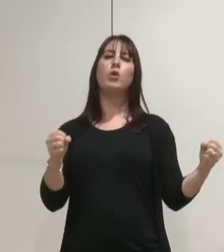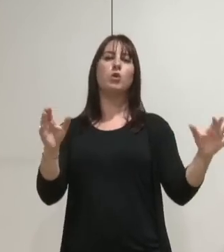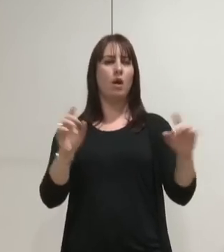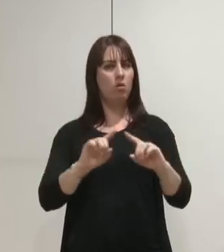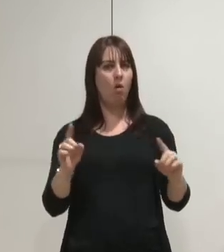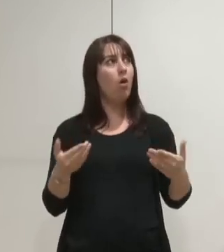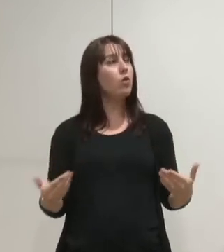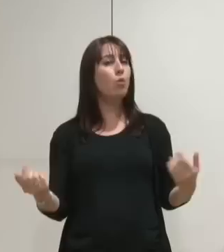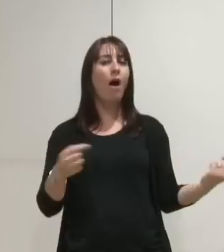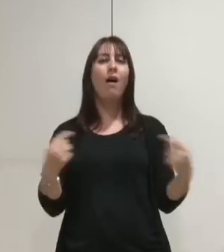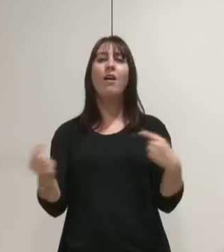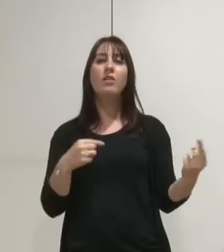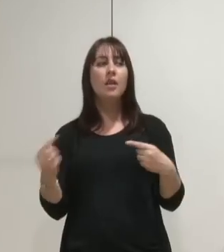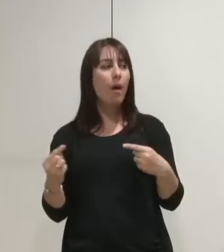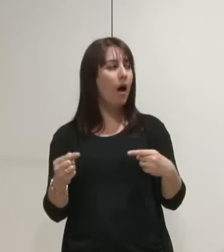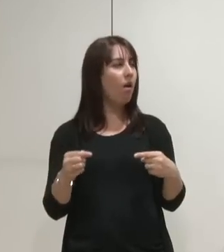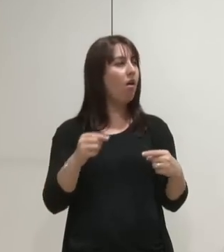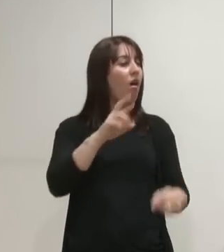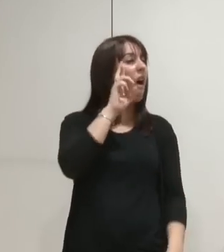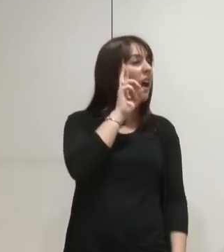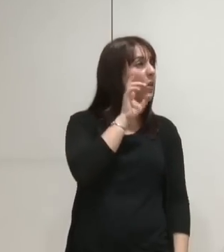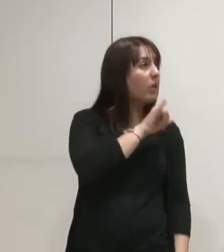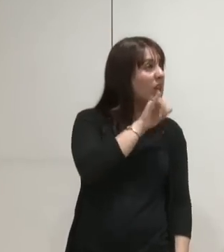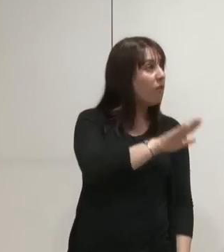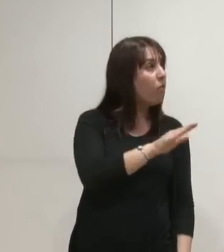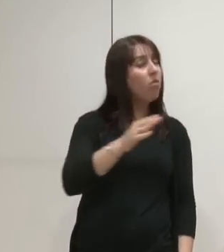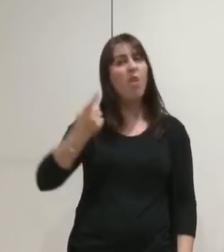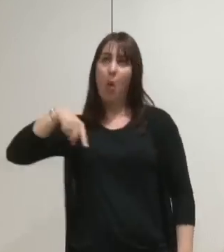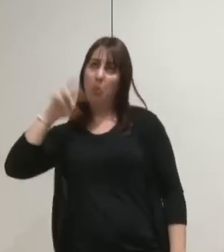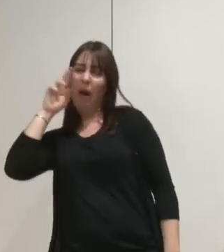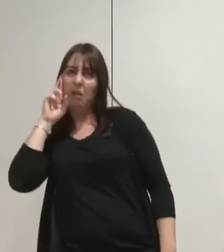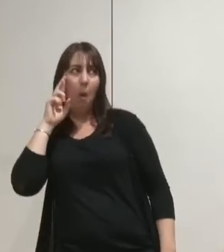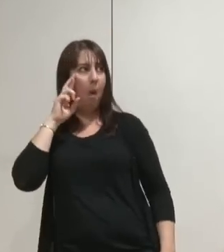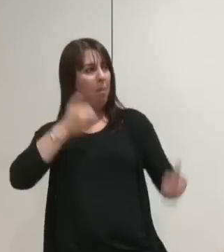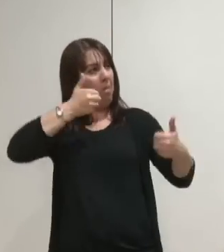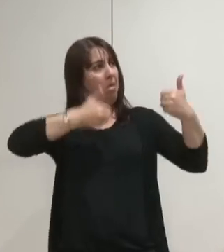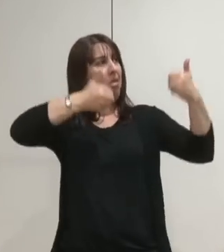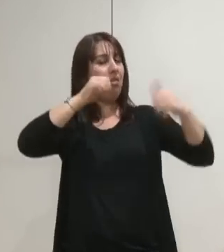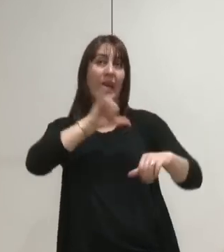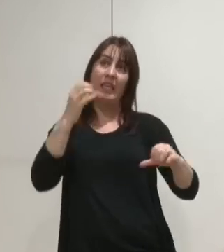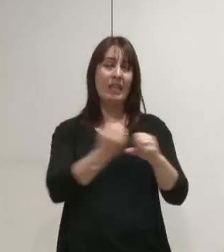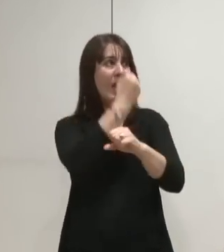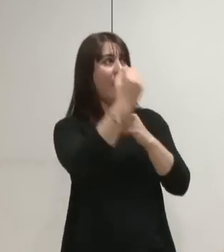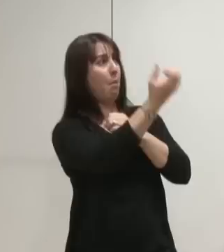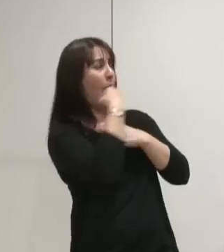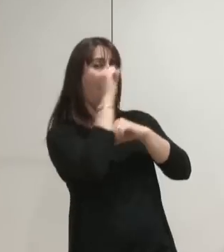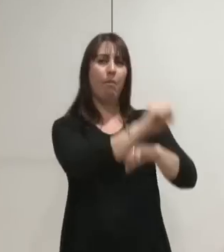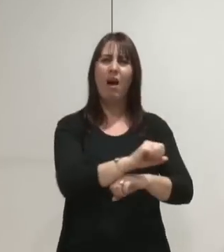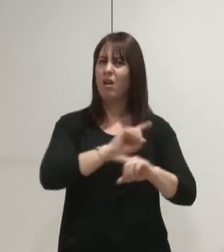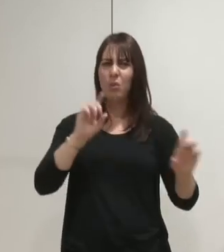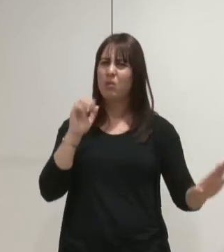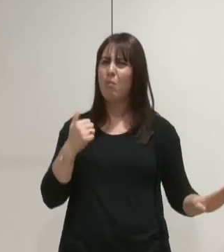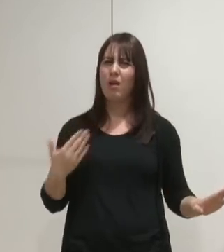n'est pas de savoir si vous avez raison ou nous et qui l'emportera par rapport à vous ou à